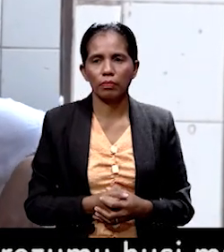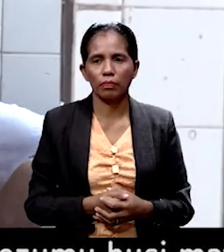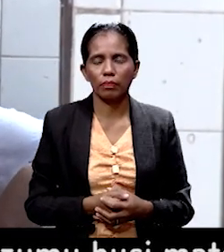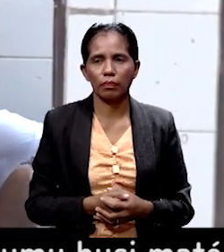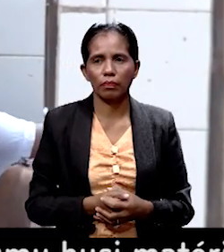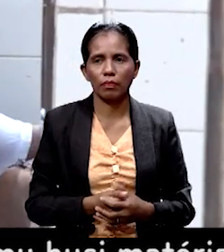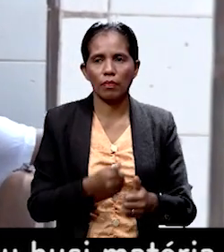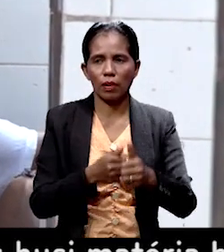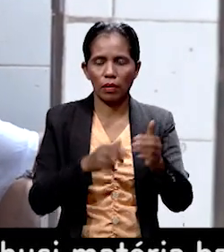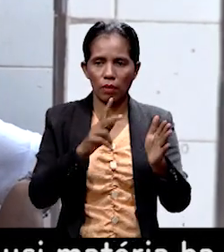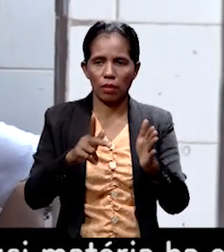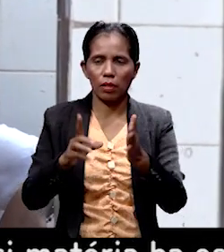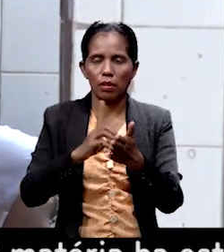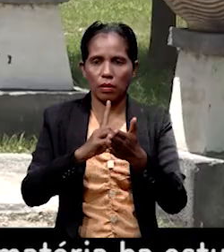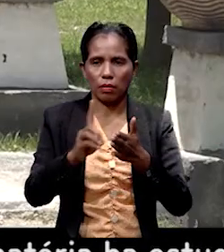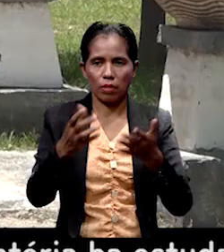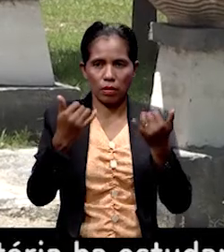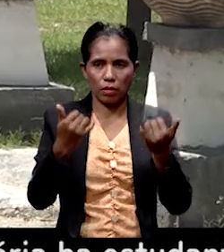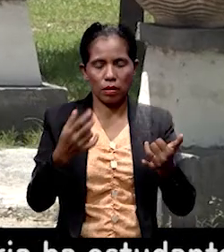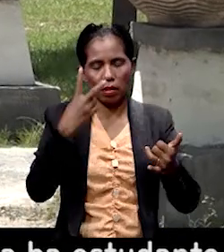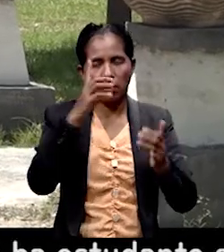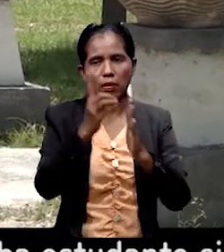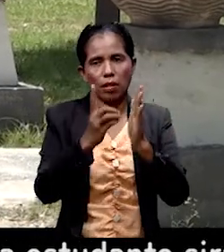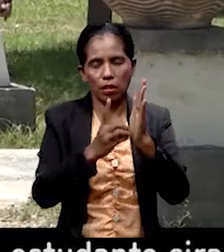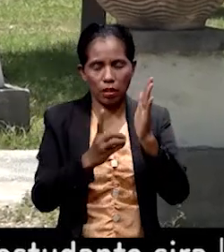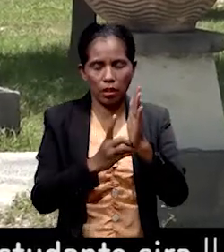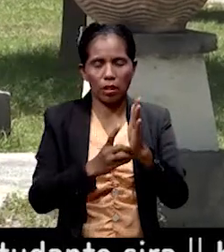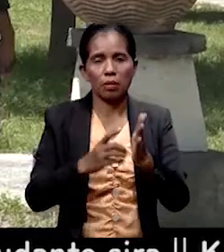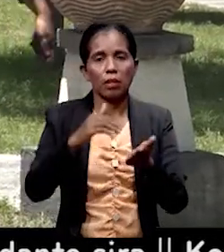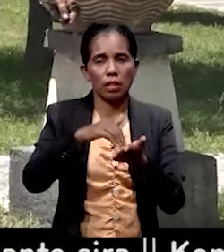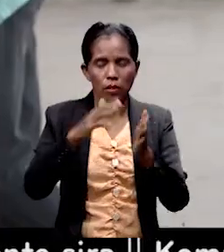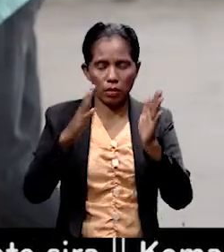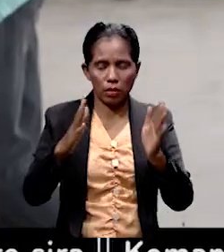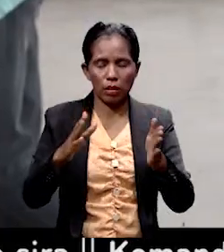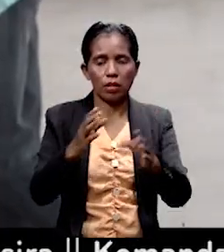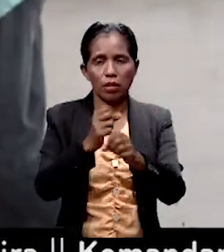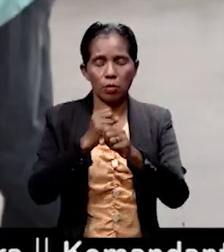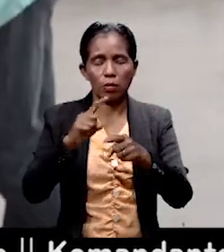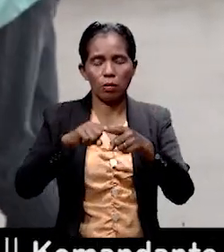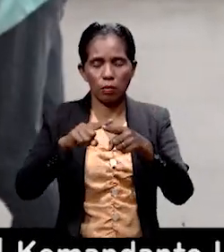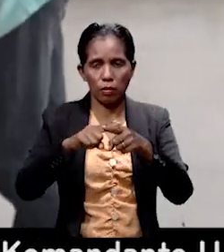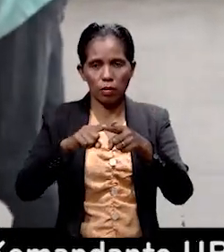saka tur plano ya semana ida ne larang verifikasaun dados ba beneficiaru kartaun ka pulsa internet